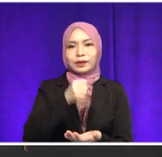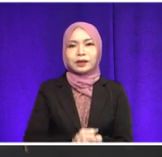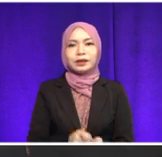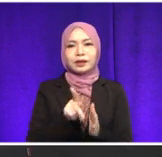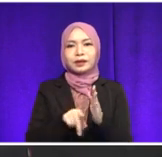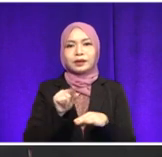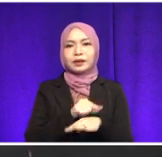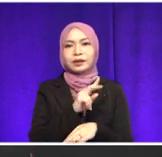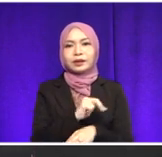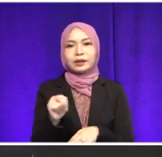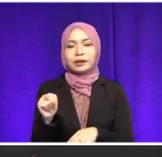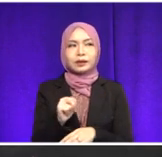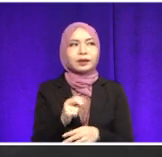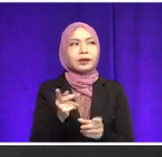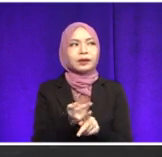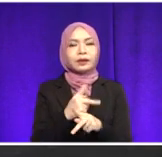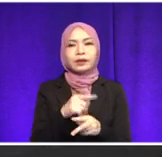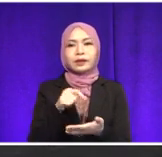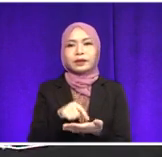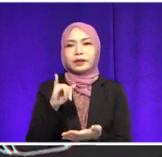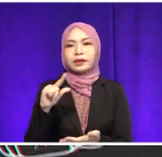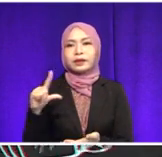kegunaan produk ini untuk